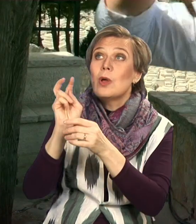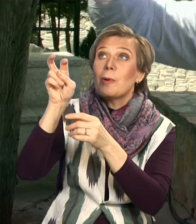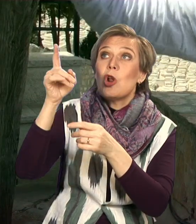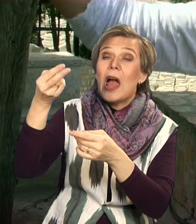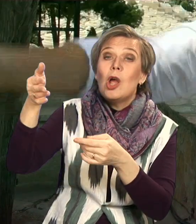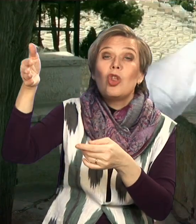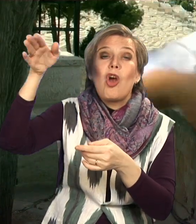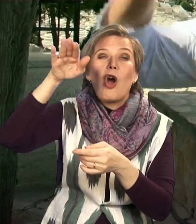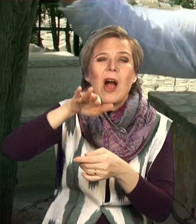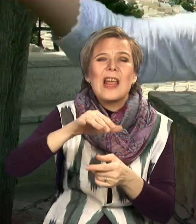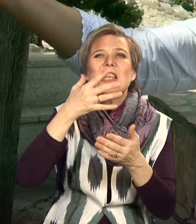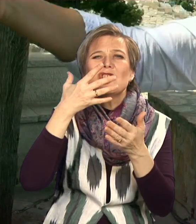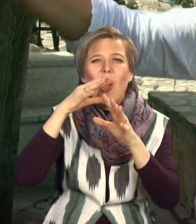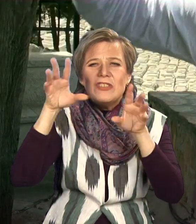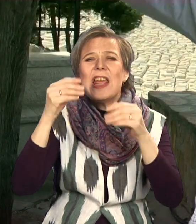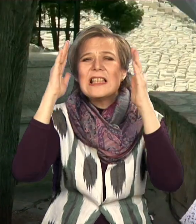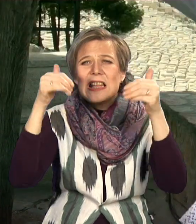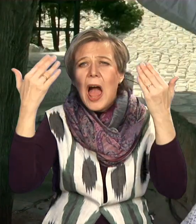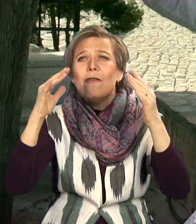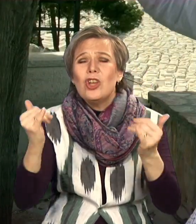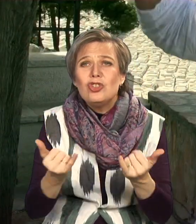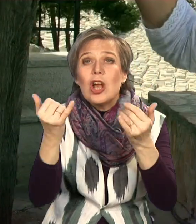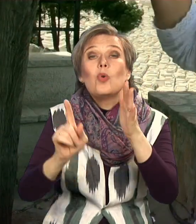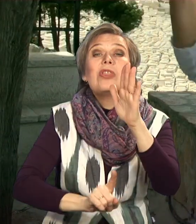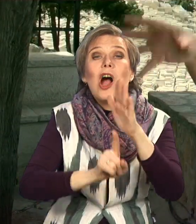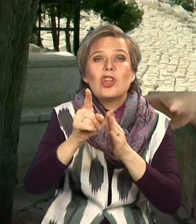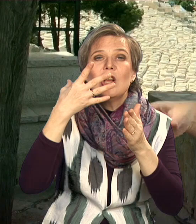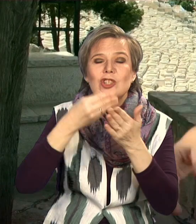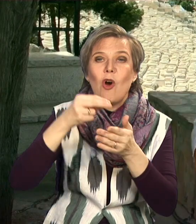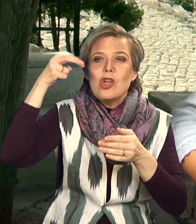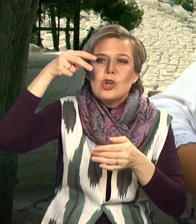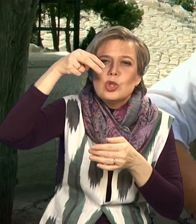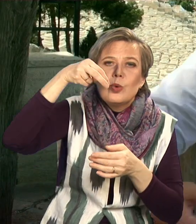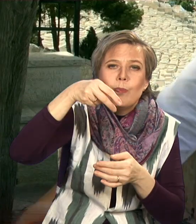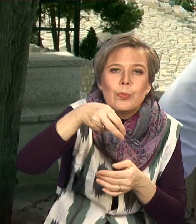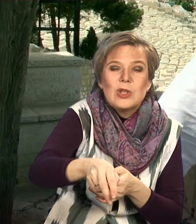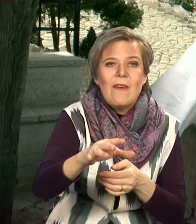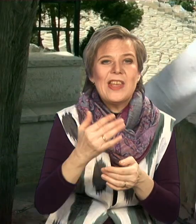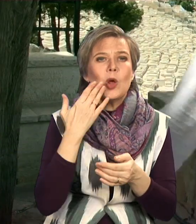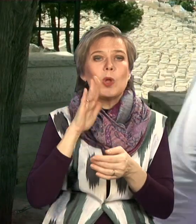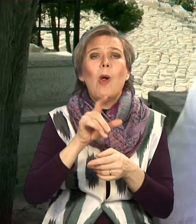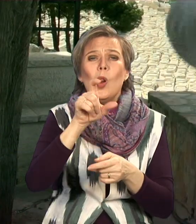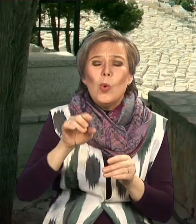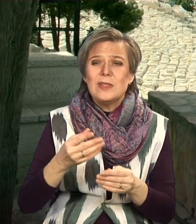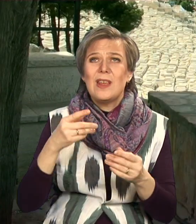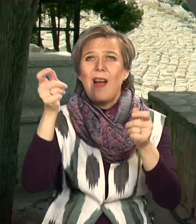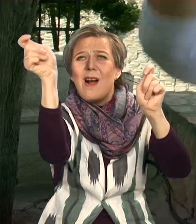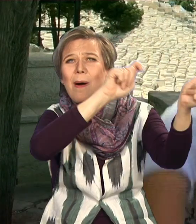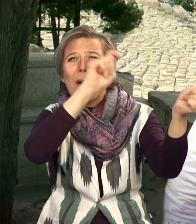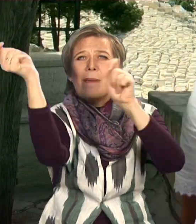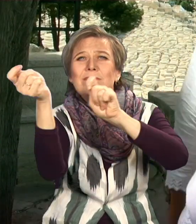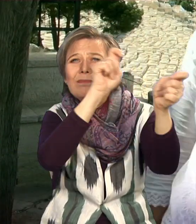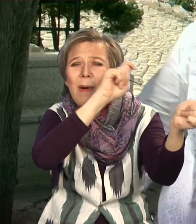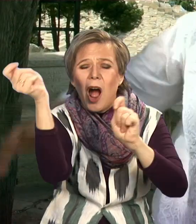всей славой, со всей честью он начинает свой спуск в Иерусалим. Люди постилают одежды, машут пальмовыми ветвями